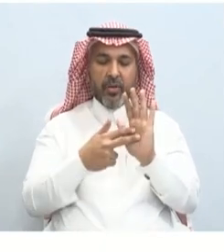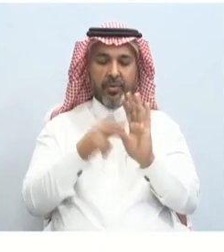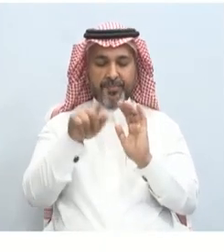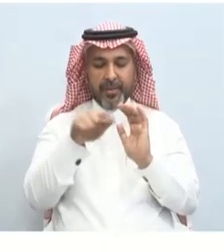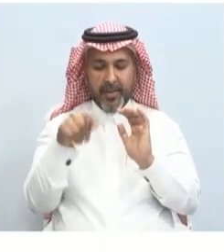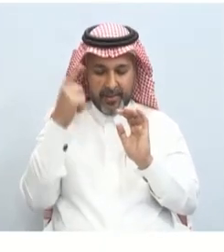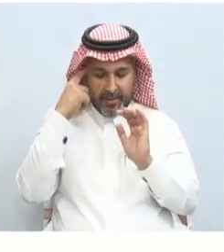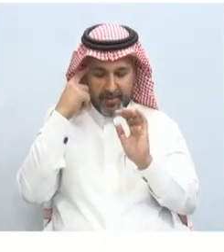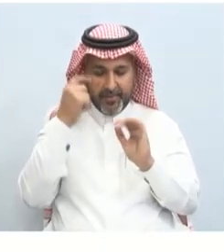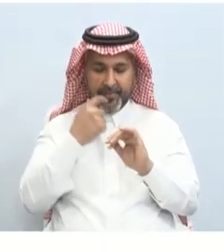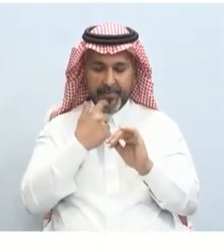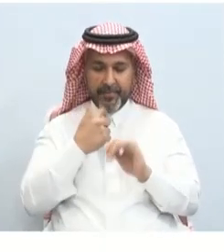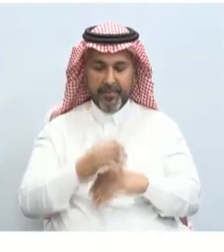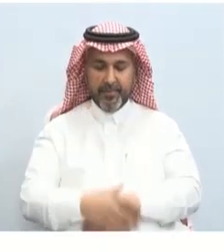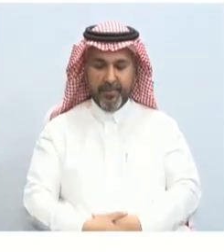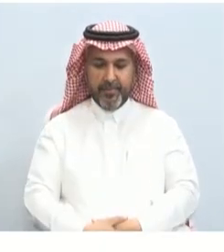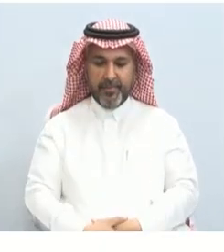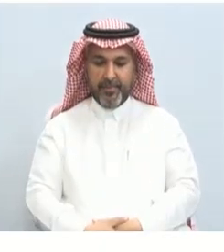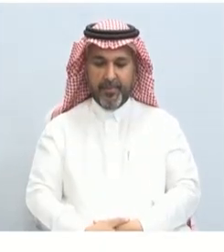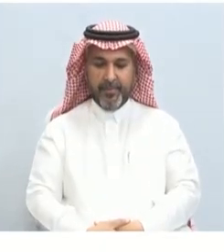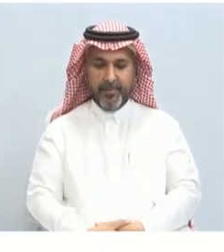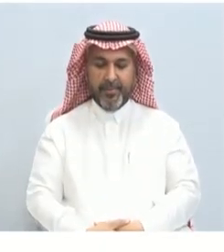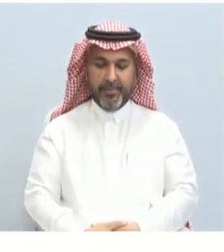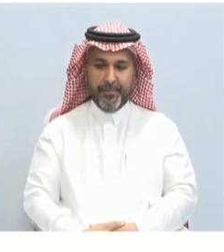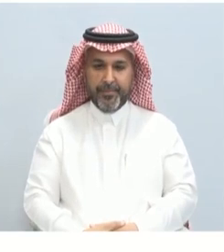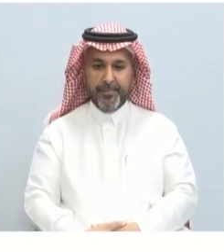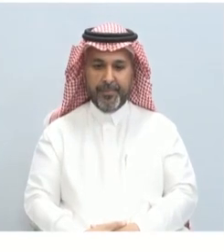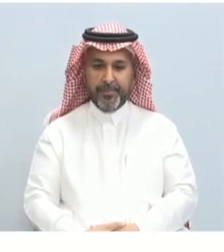وعليه فان الاستدلال يكون غير صحيح